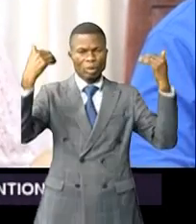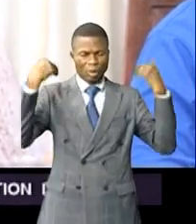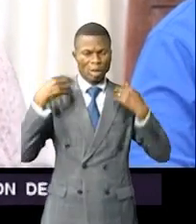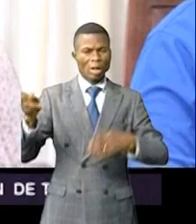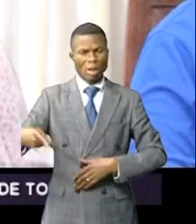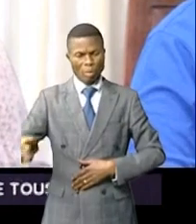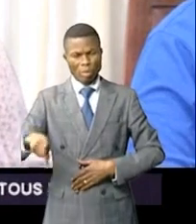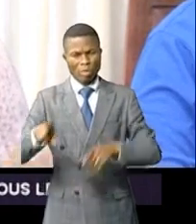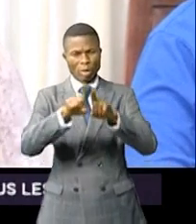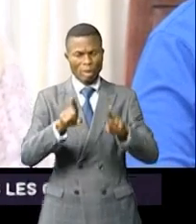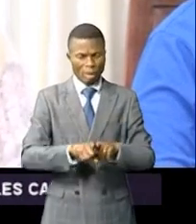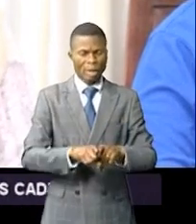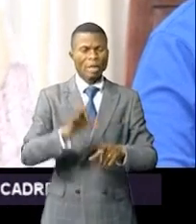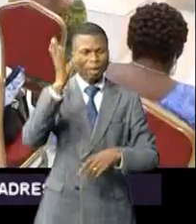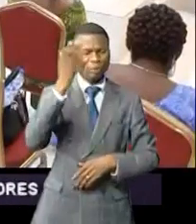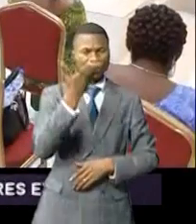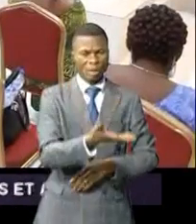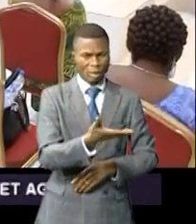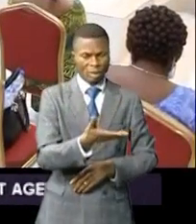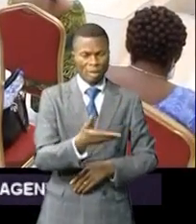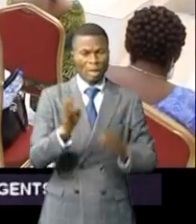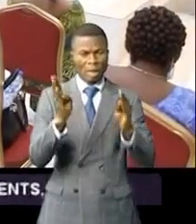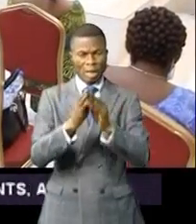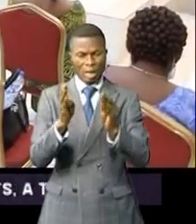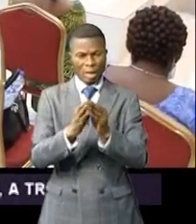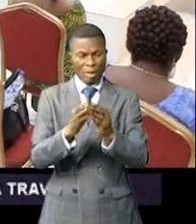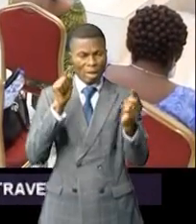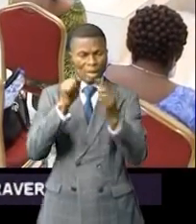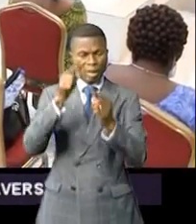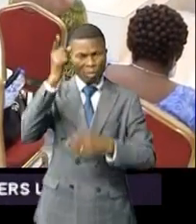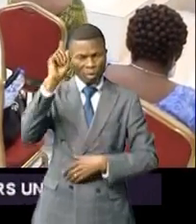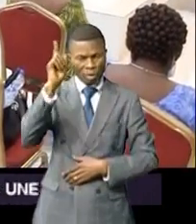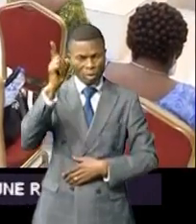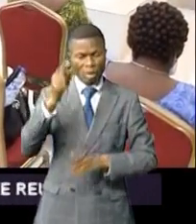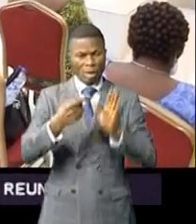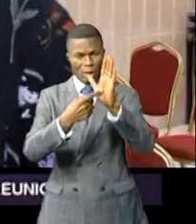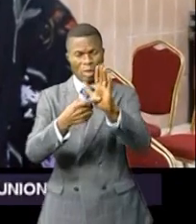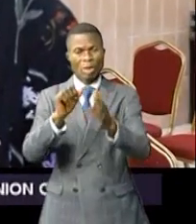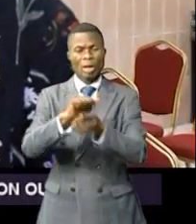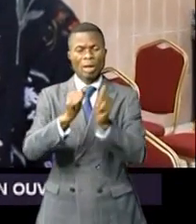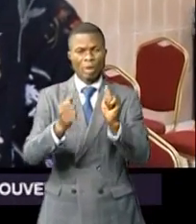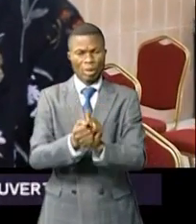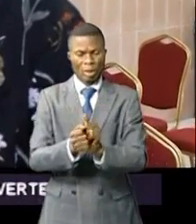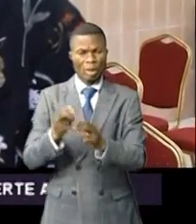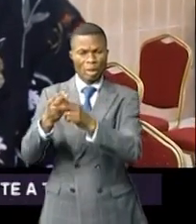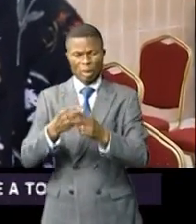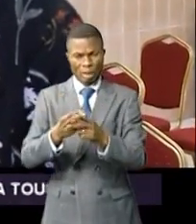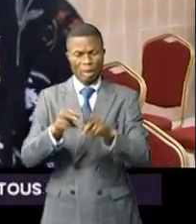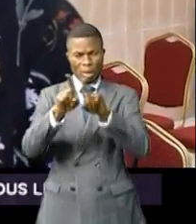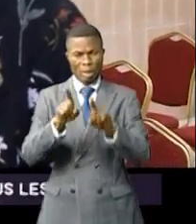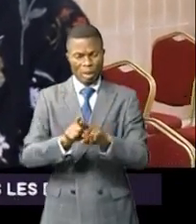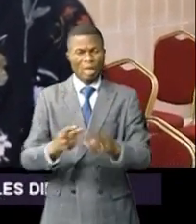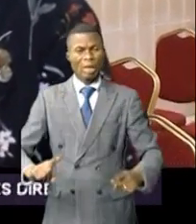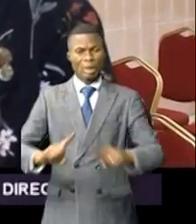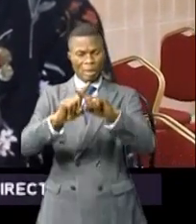autorités provinciales et locales. Cet atelier a eu pour objectif présenter la situation sécuritaire et des